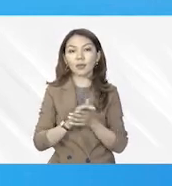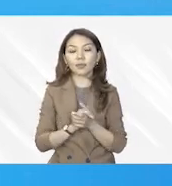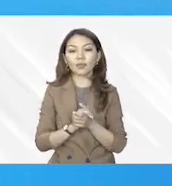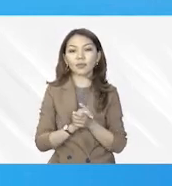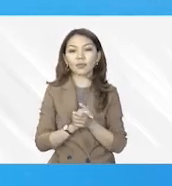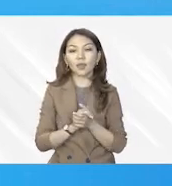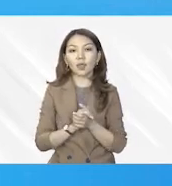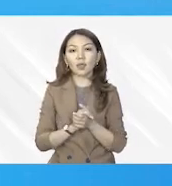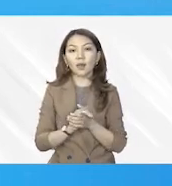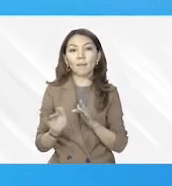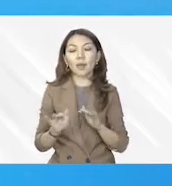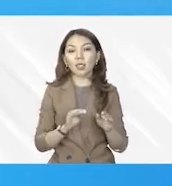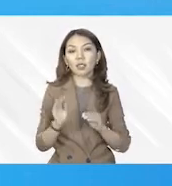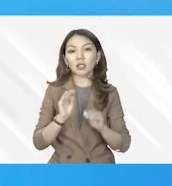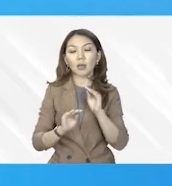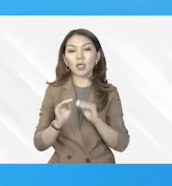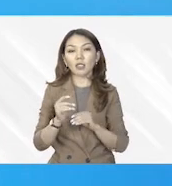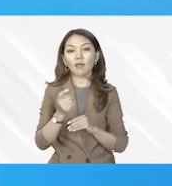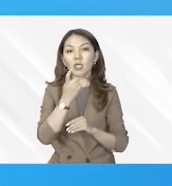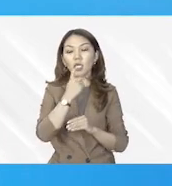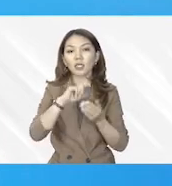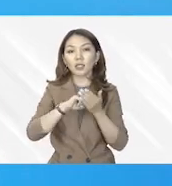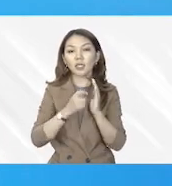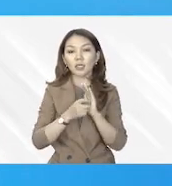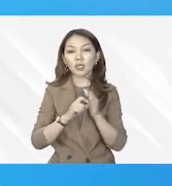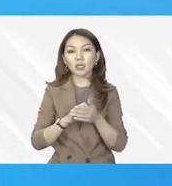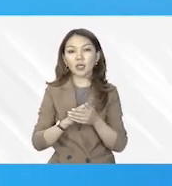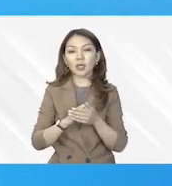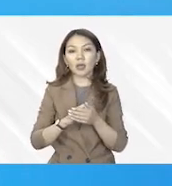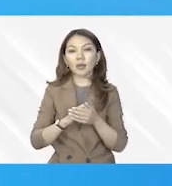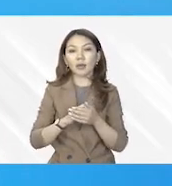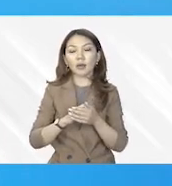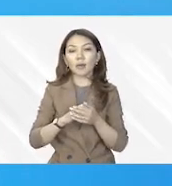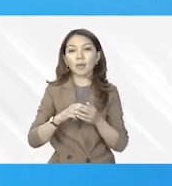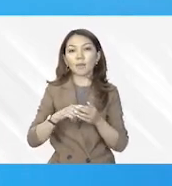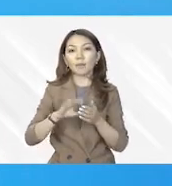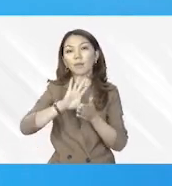образования яйцеклетки значительно продолжительнее, чем сперматозоида.